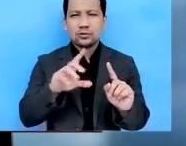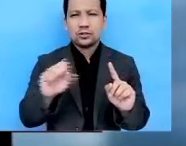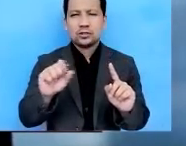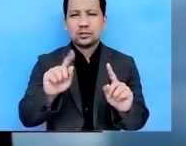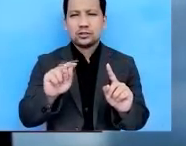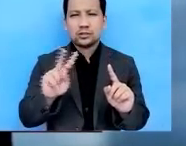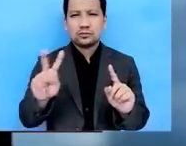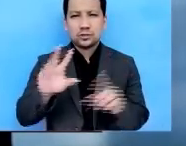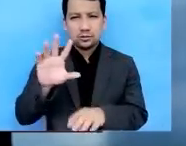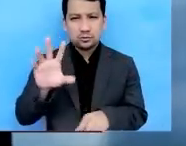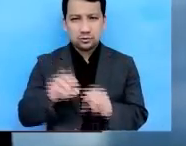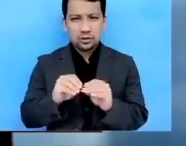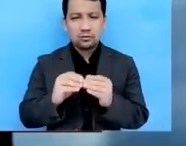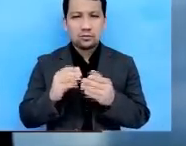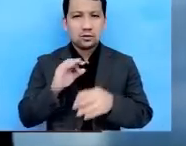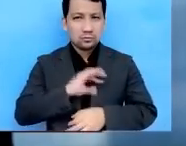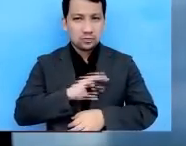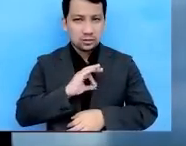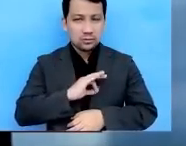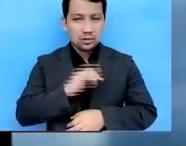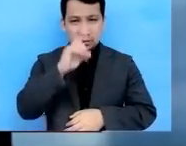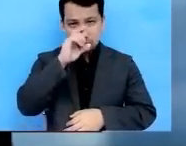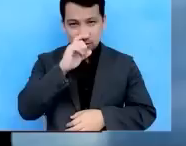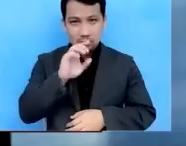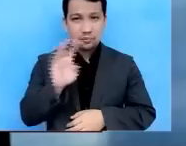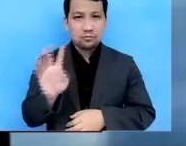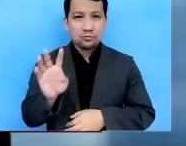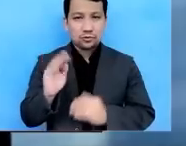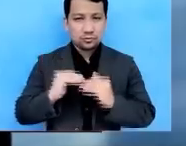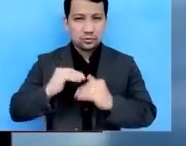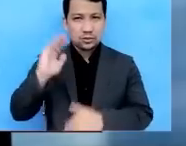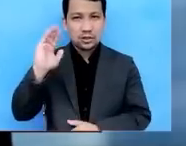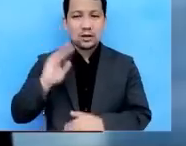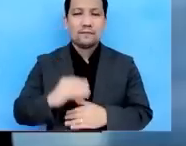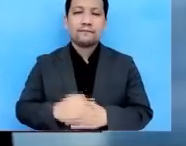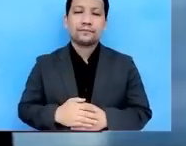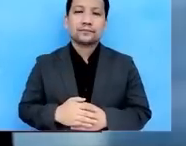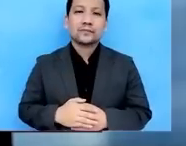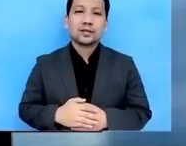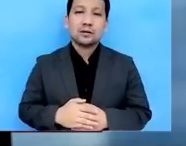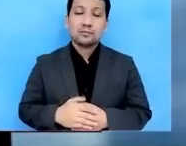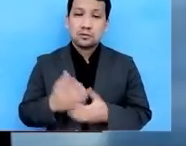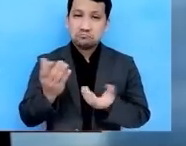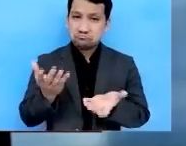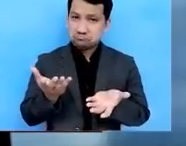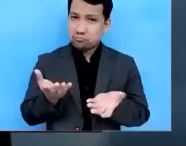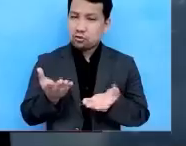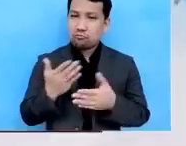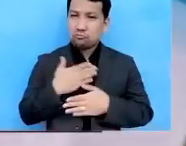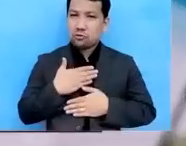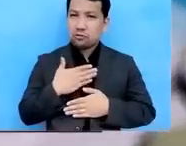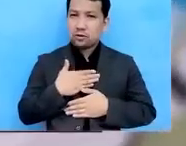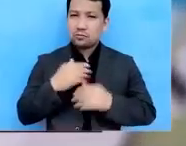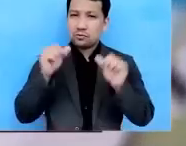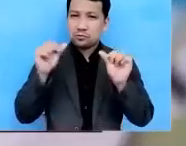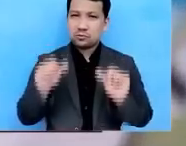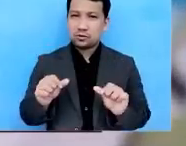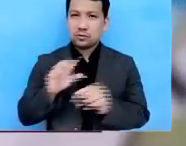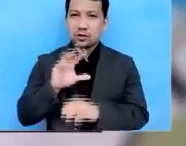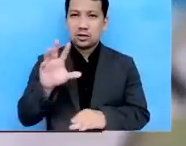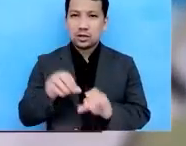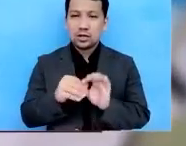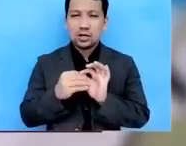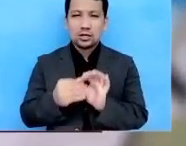pwede na makuha ng pensyon ang may edad 40 pataas. Kaya naman marami ang natuwa sa post na ito. Katunayan, meron na po